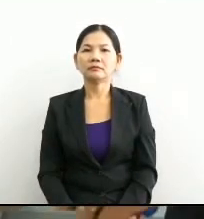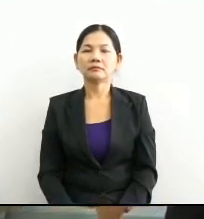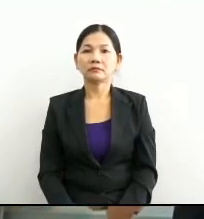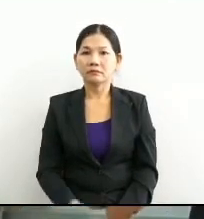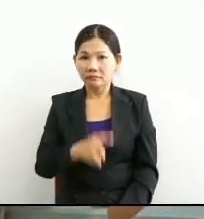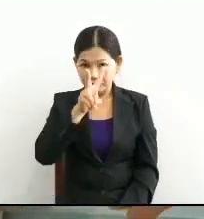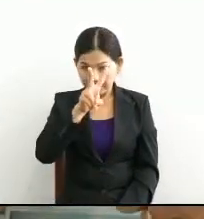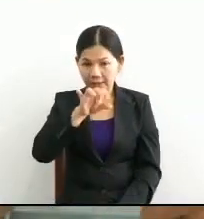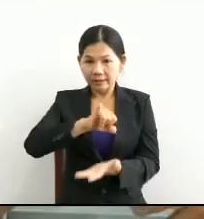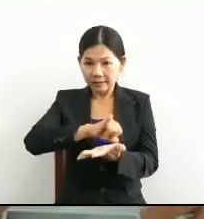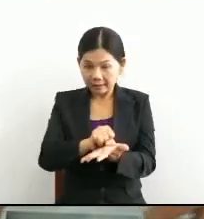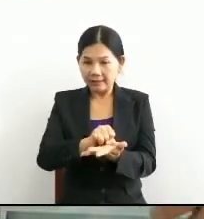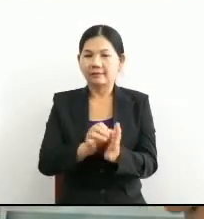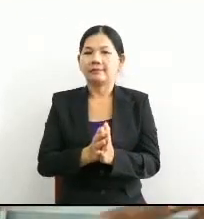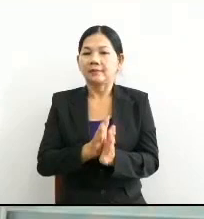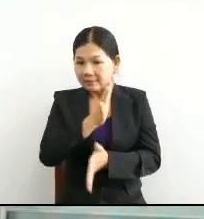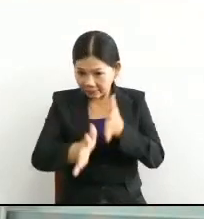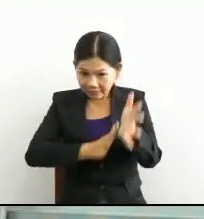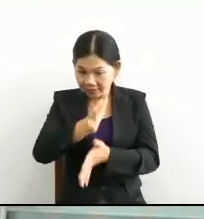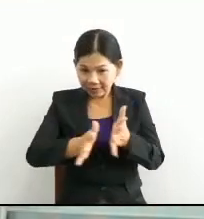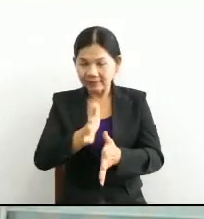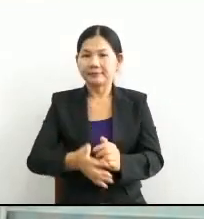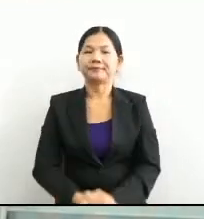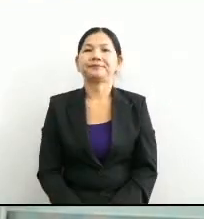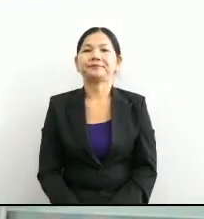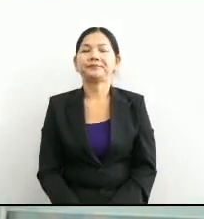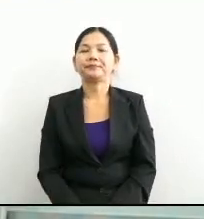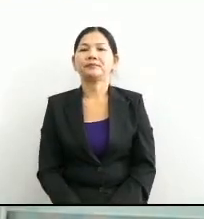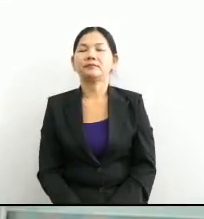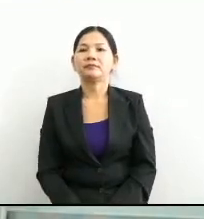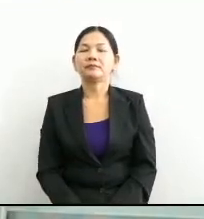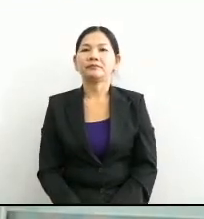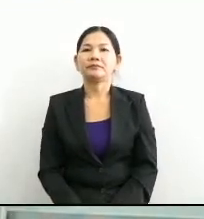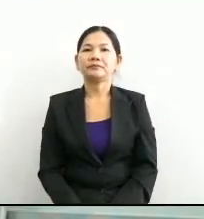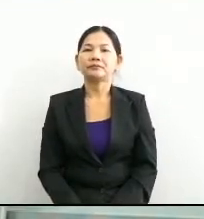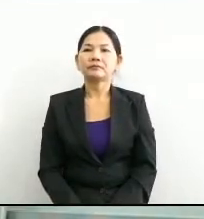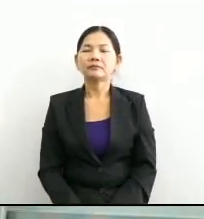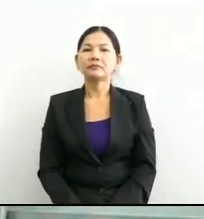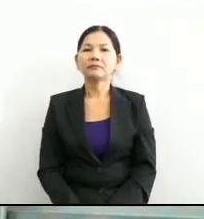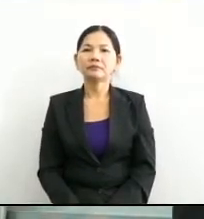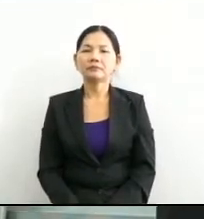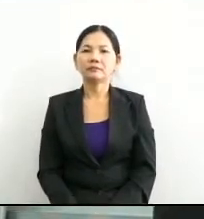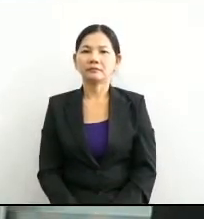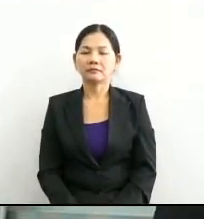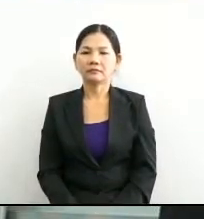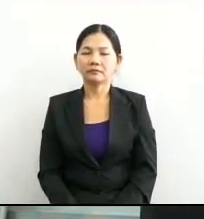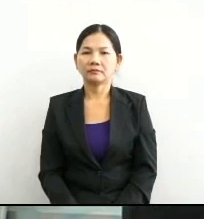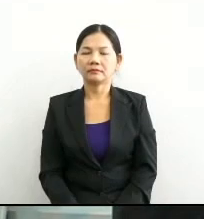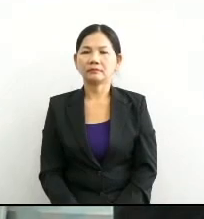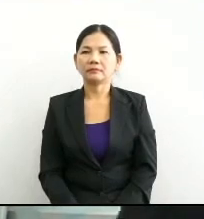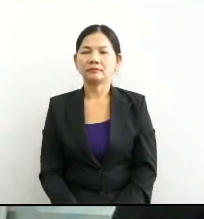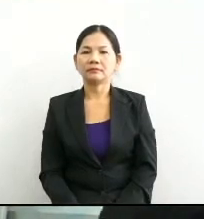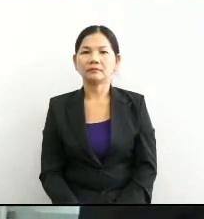Pin này tin nè con nè. An. An. Dục mấy con bán mơ mê riêng mà xài chẳng. Con ăn tập pin này tí con ai rọc